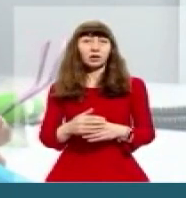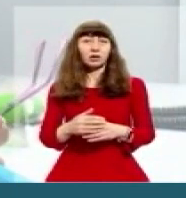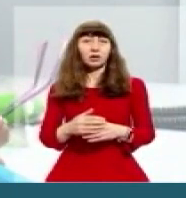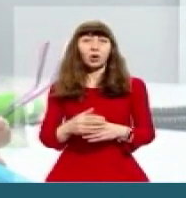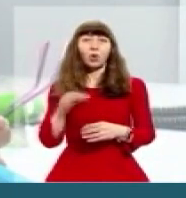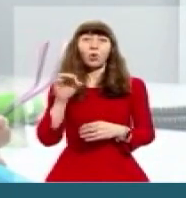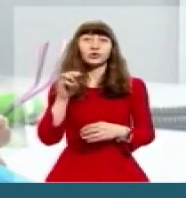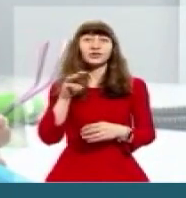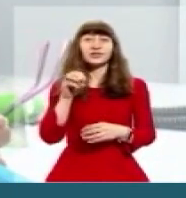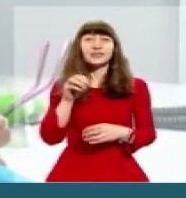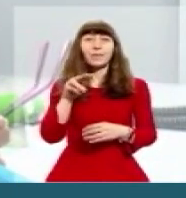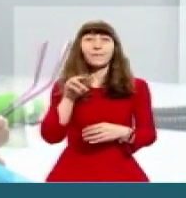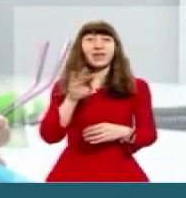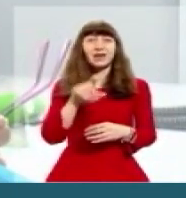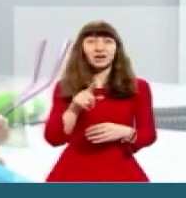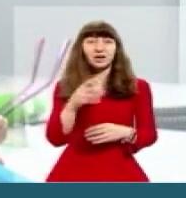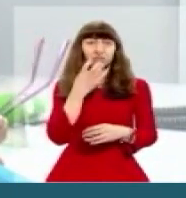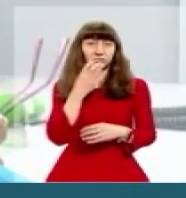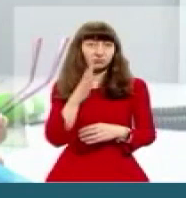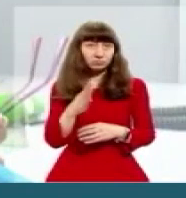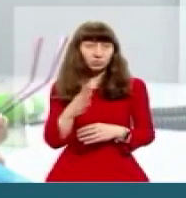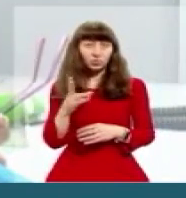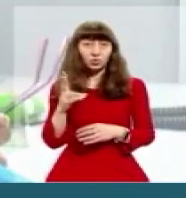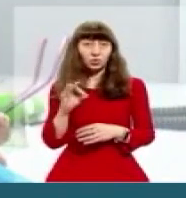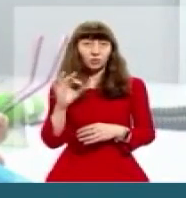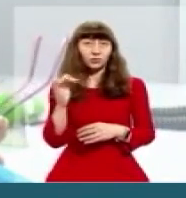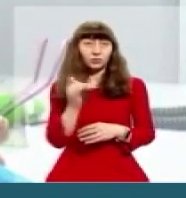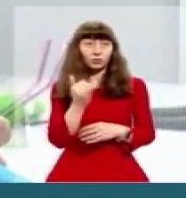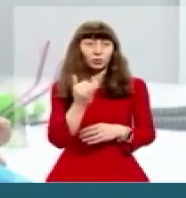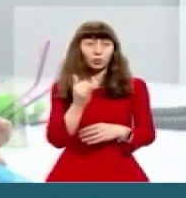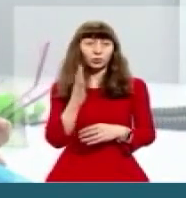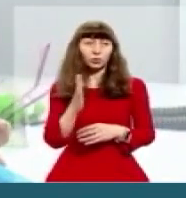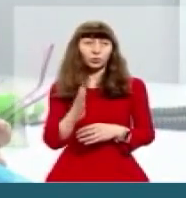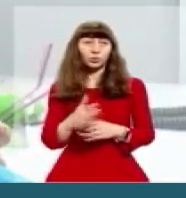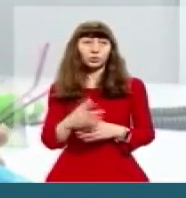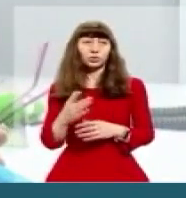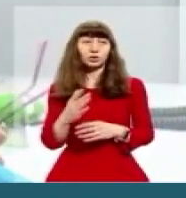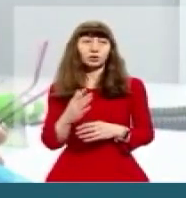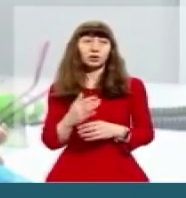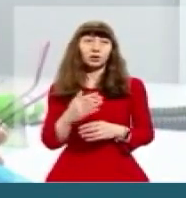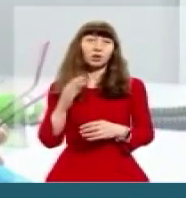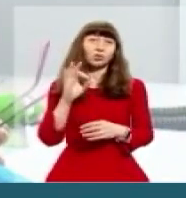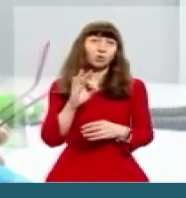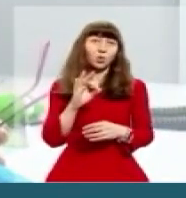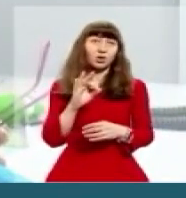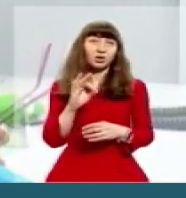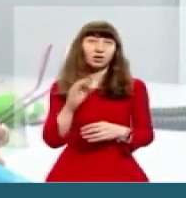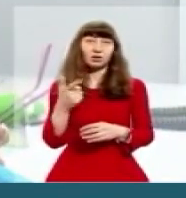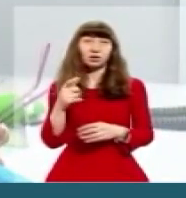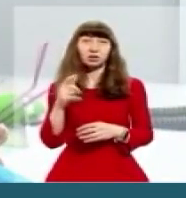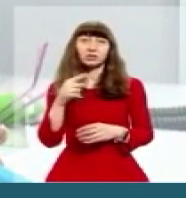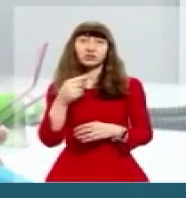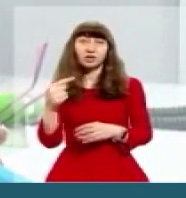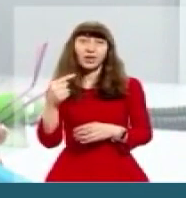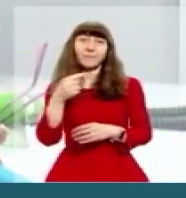воздуха. Оттепель. Выходные, значит, на субботу температура, дневные часы ожидается